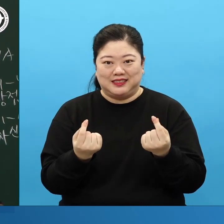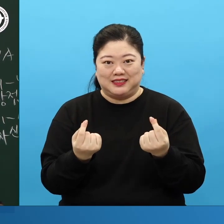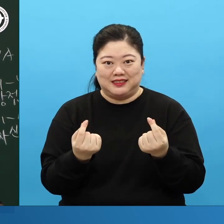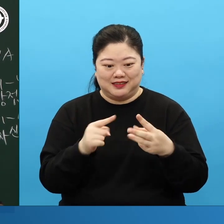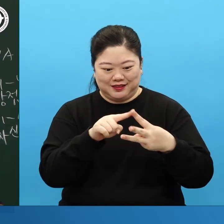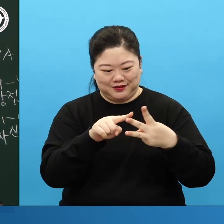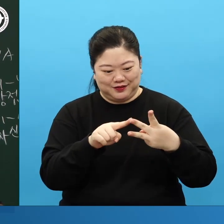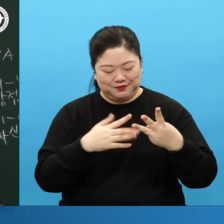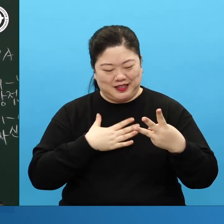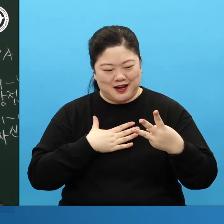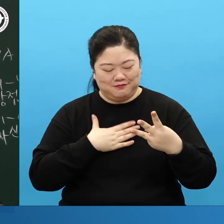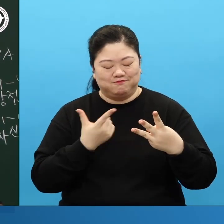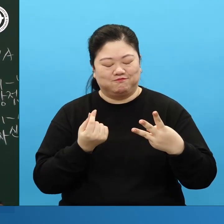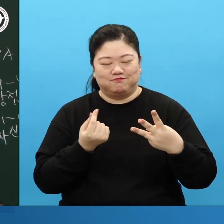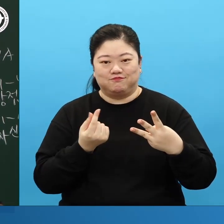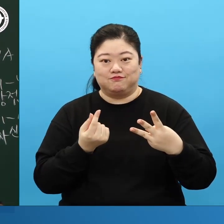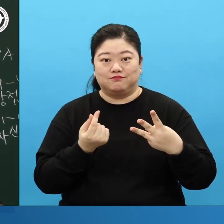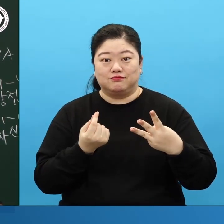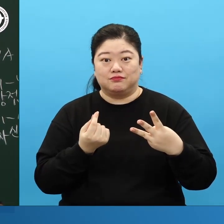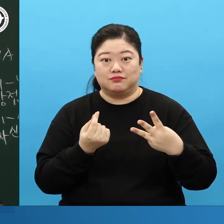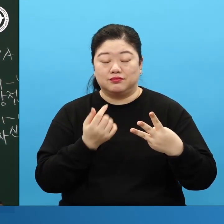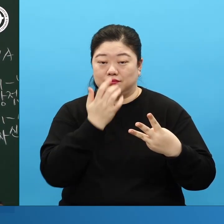특징이 labradores. 뭡니까? ¿Cuál es la 여러분들이 característica?